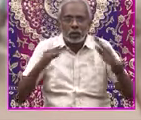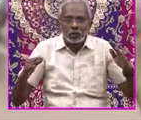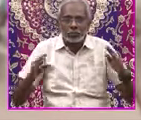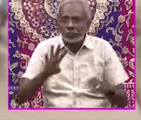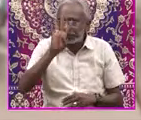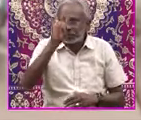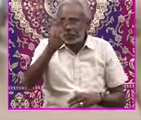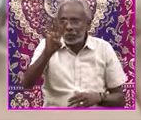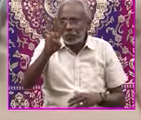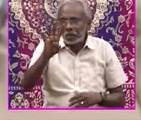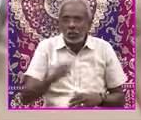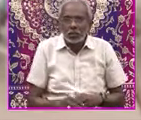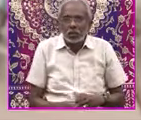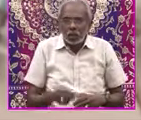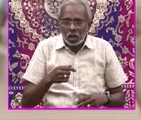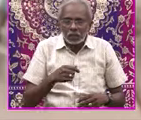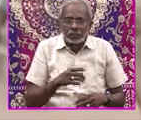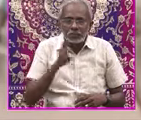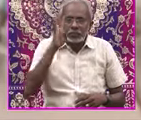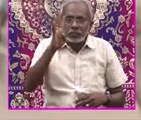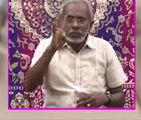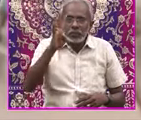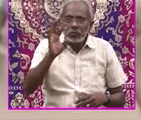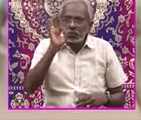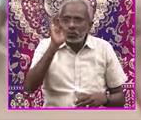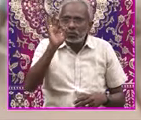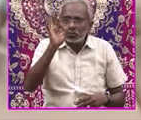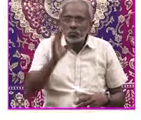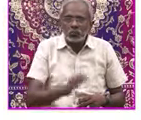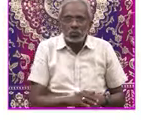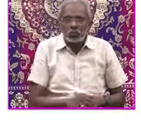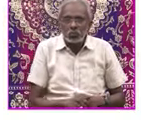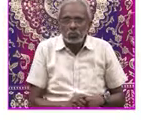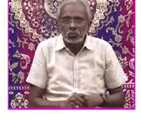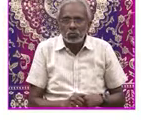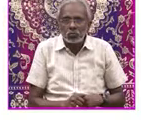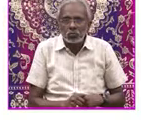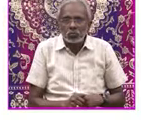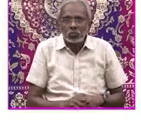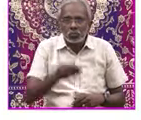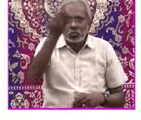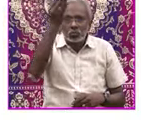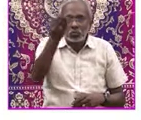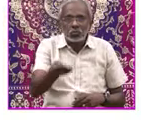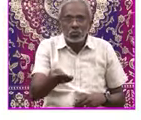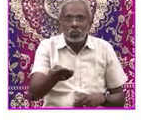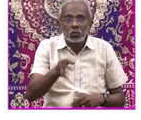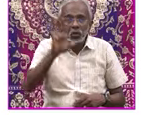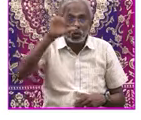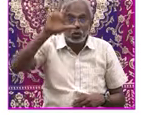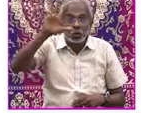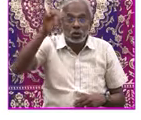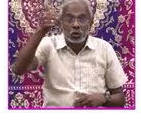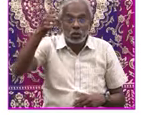பொருள்களில் ஏதாவது ஒன்று குறைபட எழுதுவது சிற்றிலக்கியம் எனப்படும். இது 96 வகை சிற்றிலக்கியங்கள்